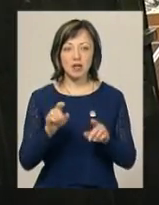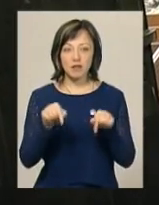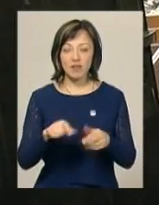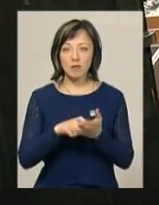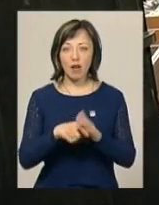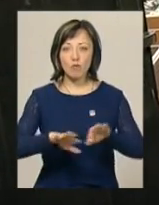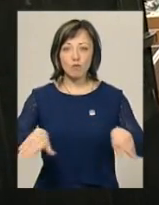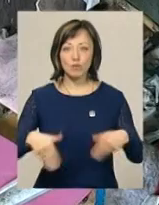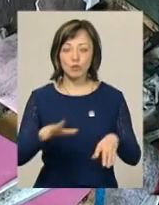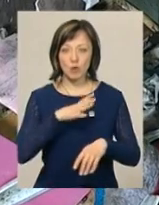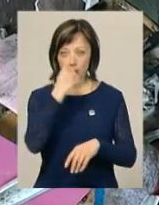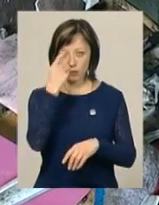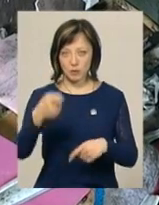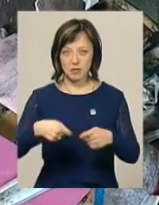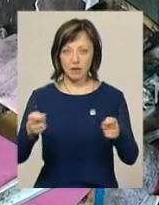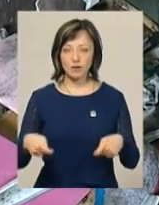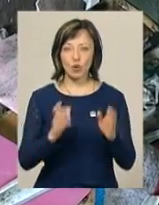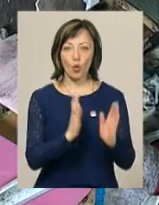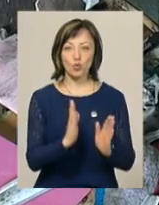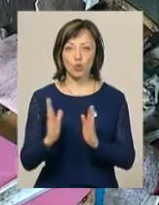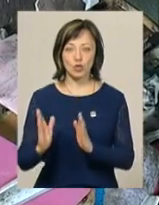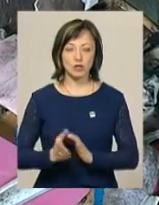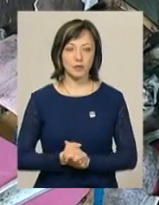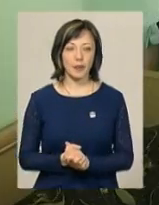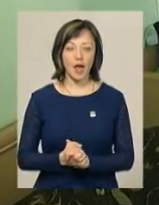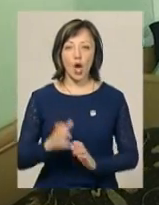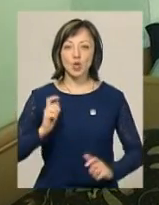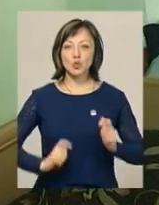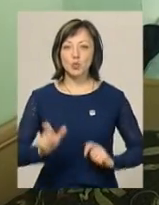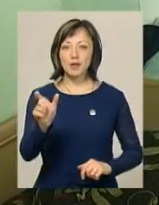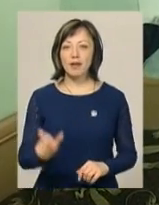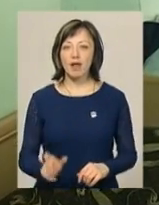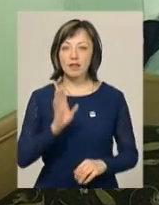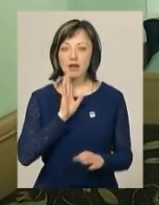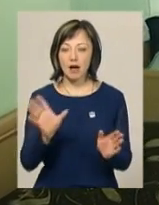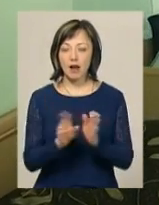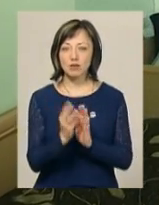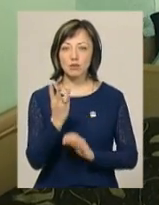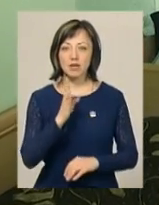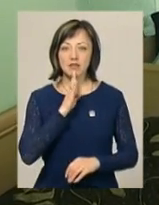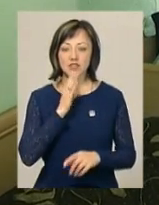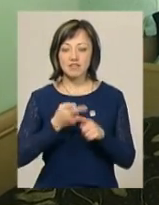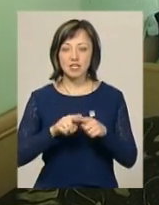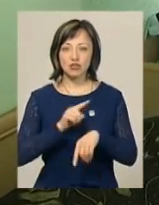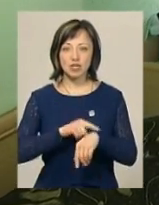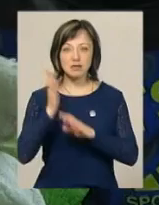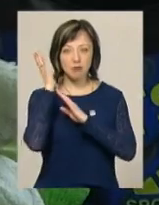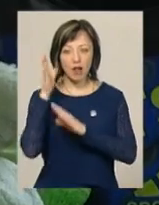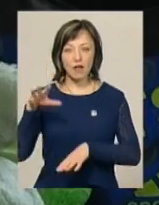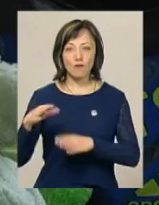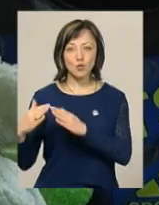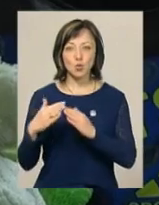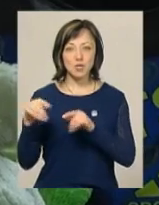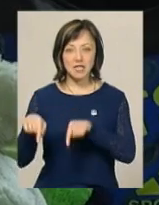кімнаті нікого не було, повідомила завідувачка гуртожитку Надія Грєкул. Студентка Катерина Негодюк разом з трьома дівчатами в цей час спала у сусідній